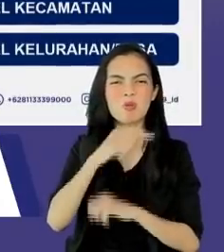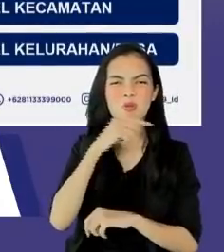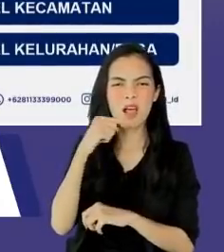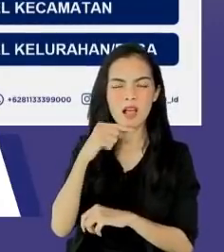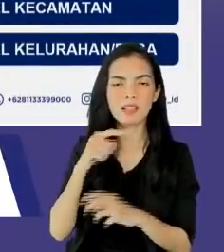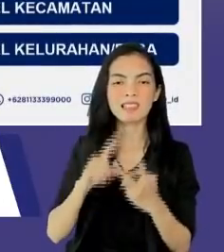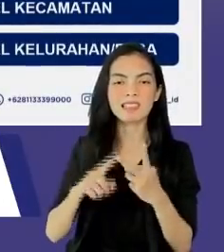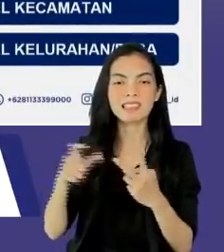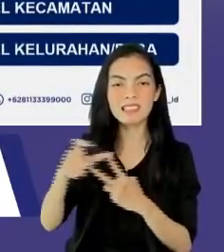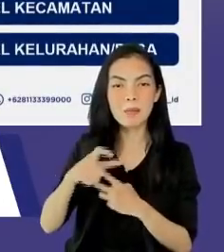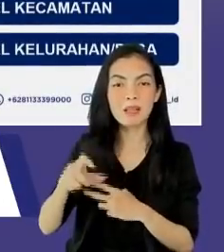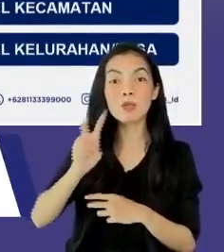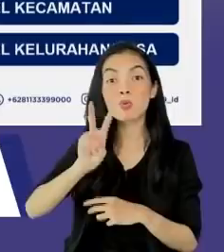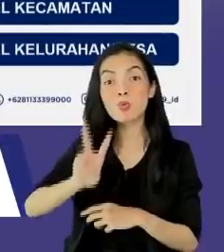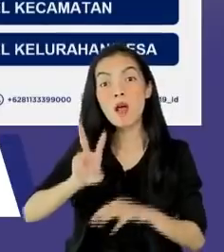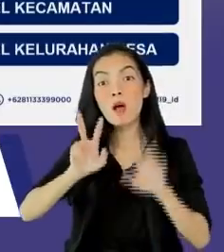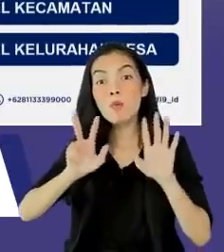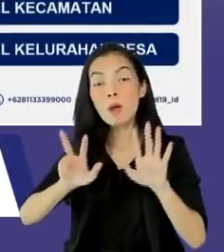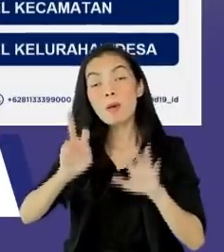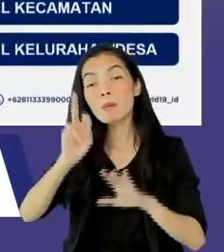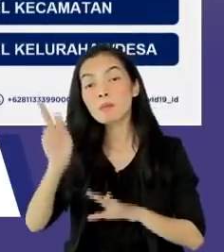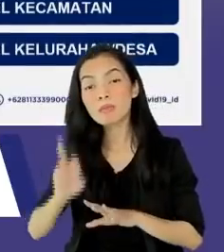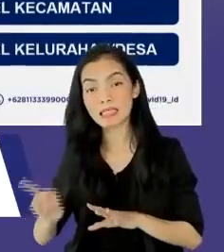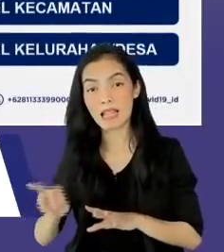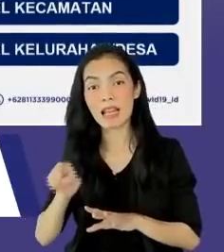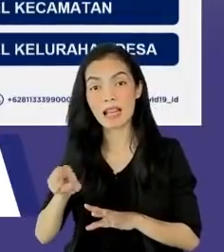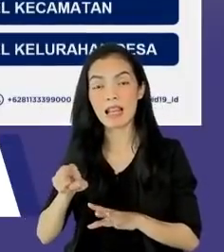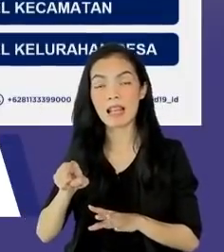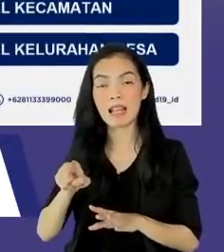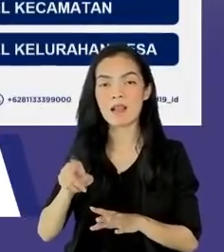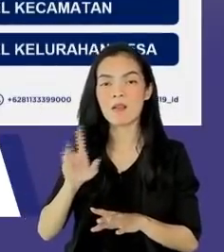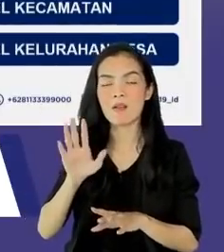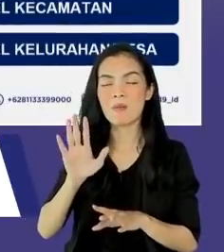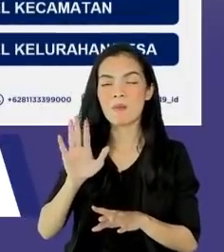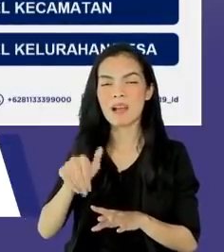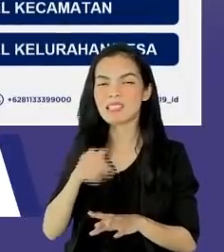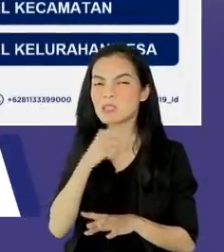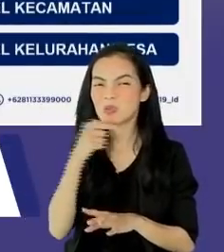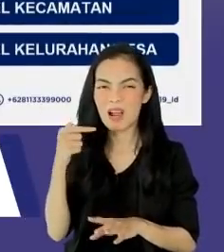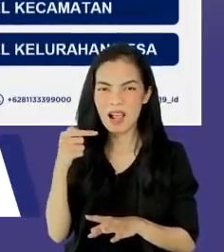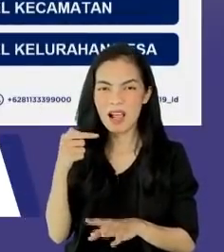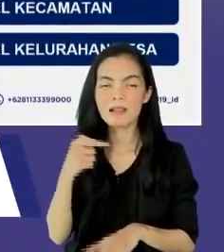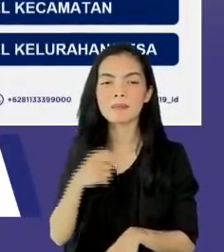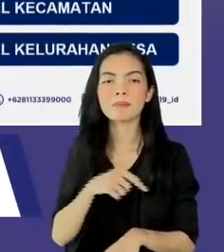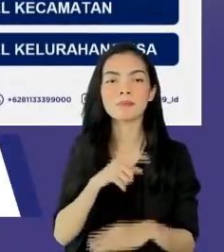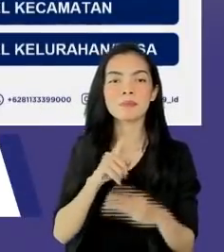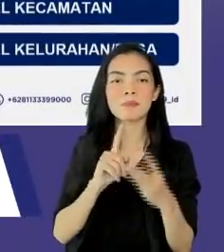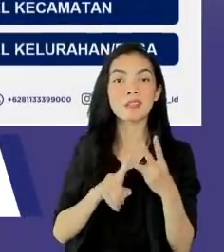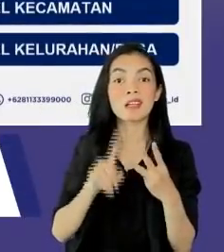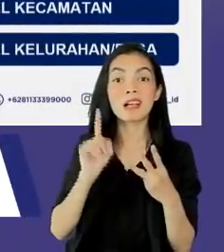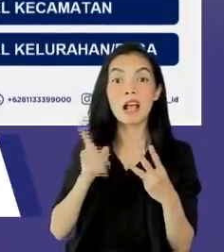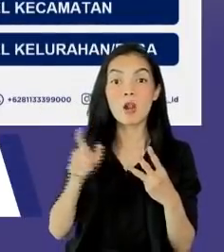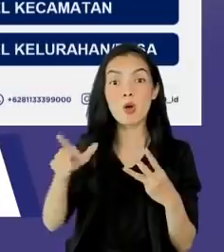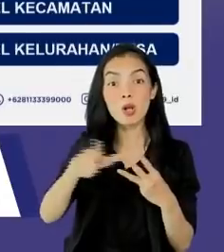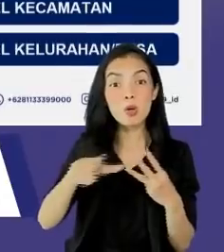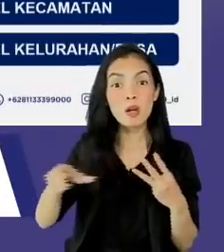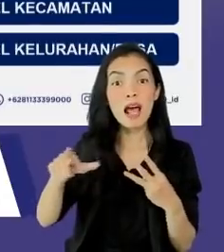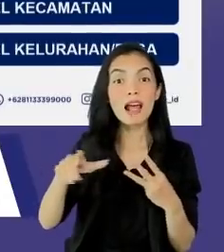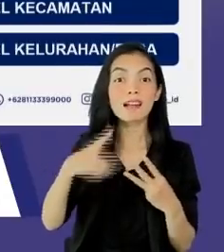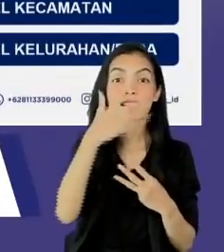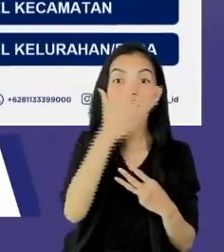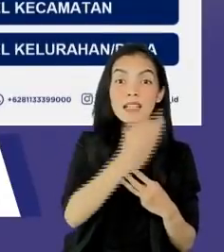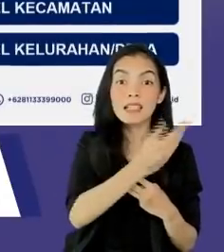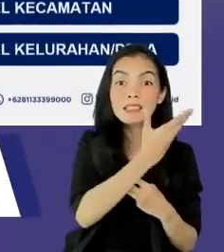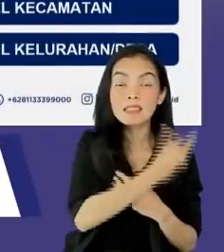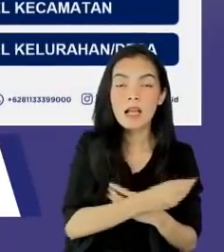level kecamatan 28% dari kecamatan yang melaporkan ini kepatuhan menjaga jarak masih rendah, dan kalau di level kelurahan atau